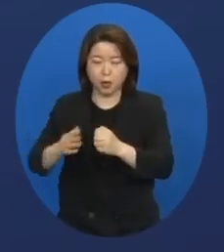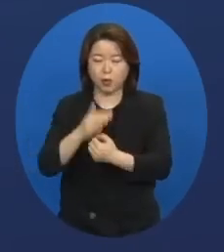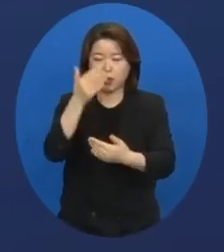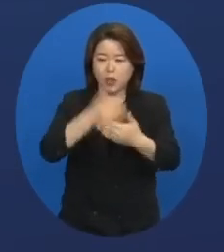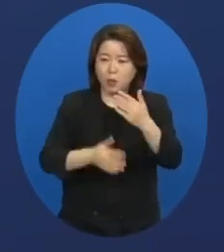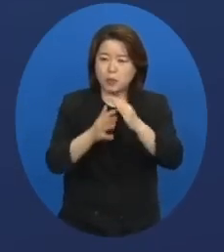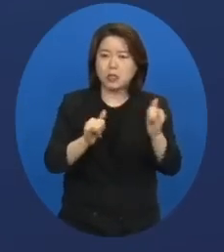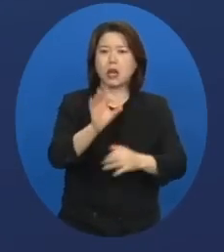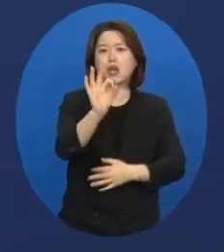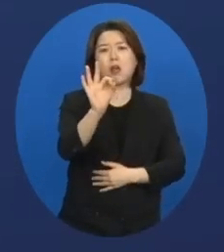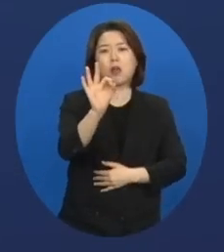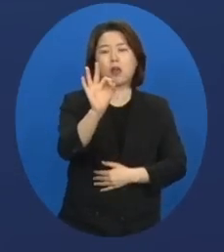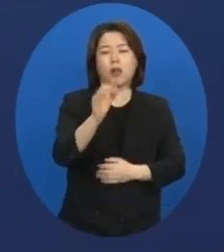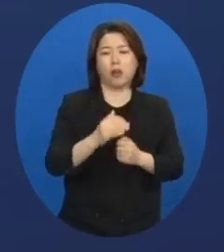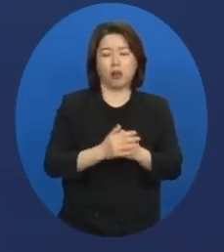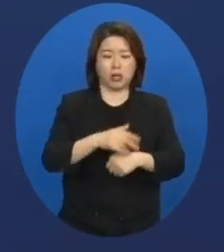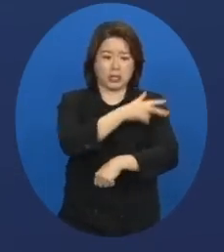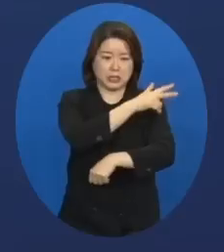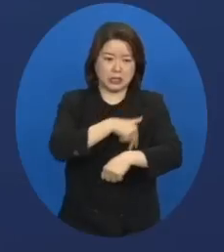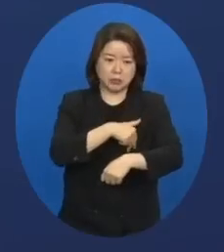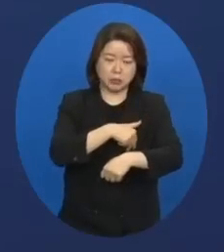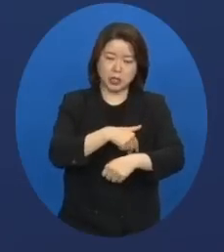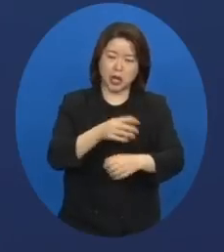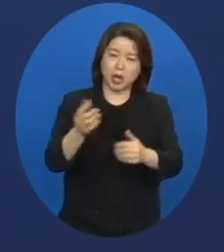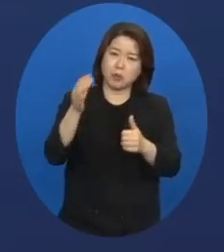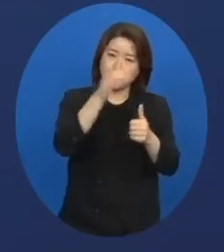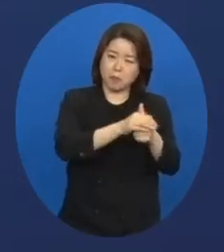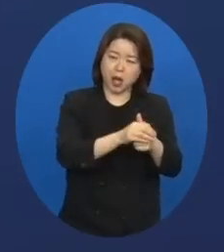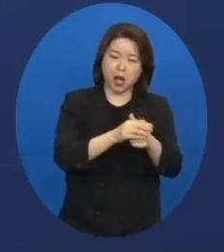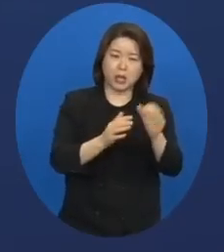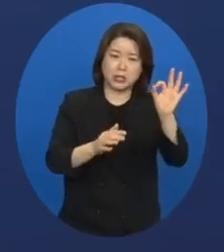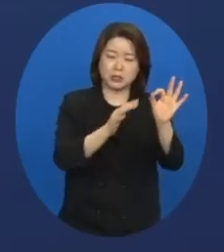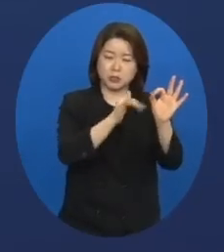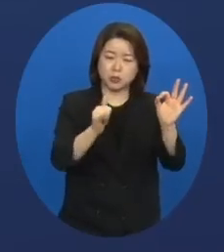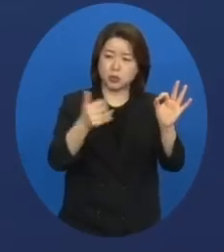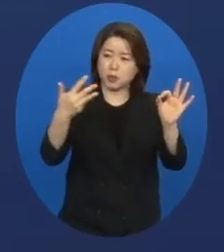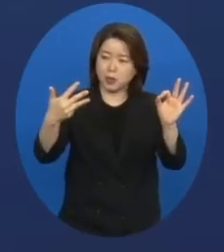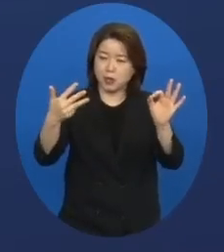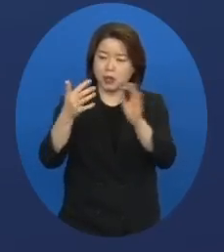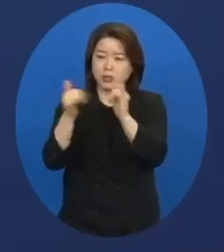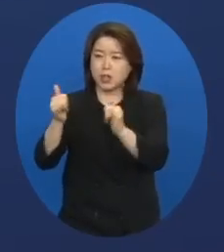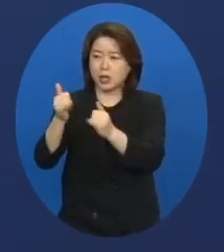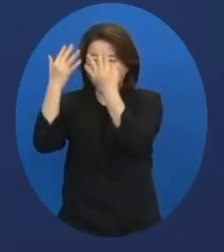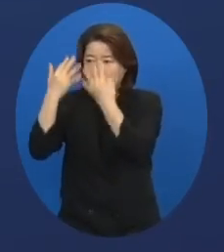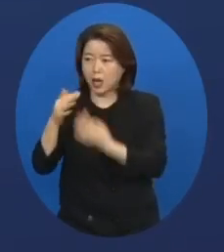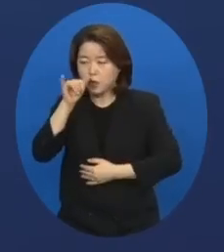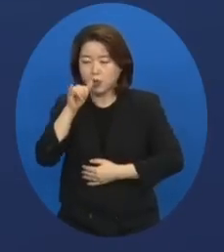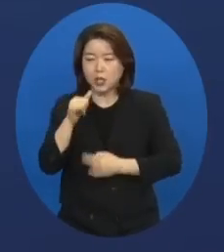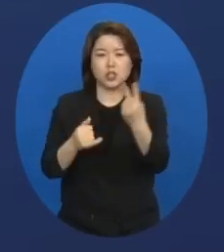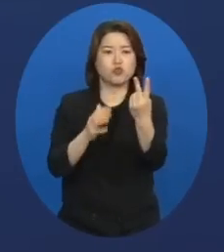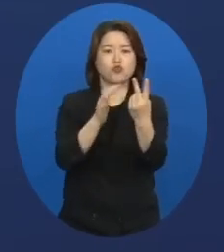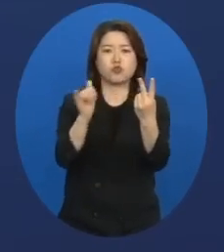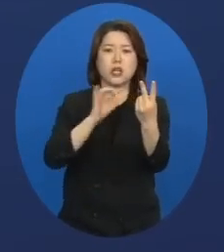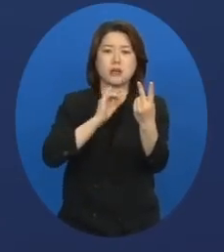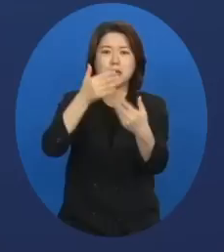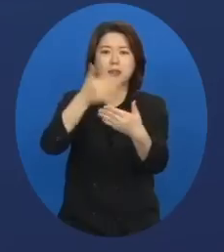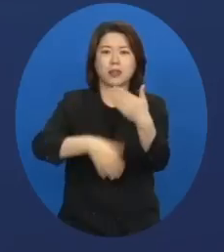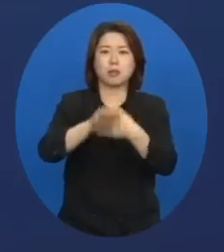10인이라. 집사품 받은 목사 10인 중 8인은 감옥에 있으니 2인만 남았기 때문이다.